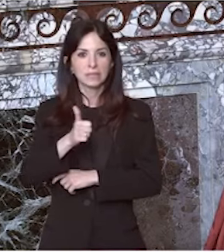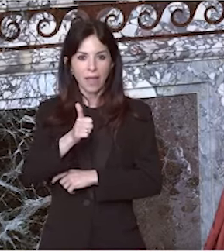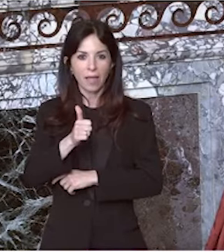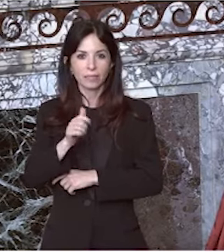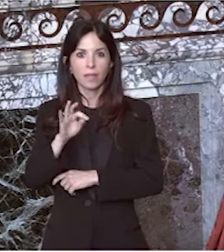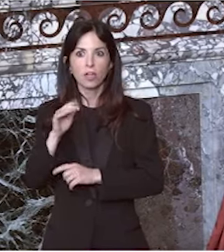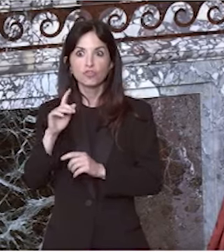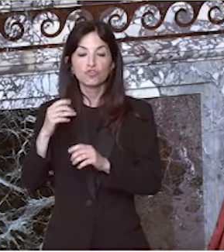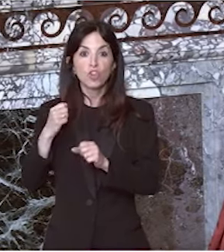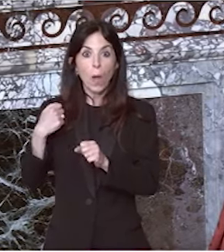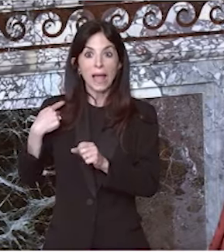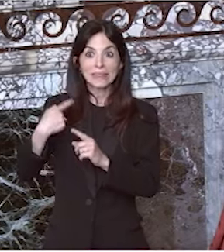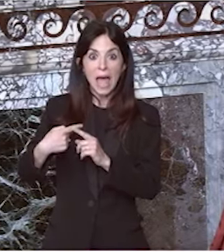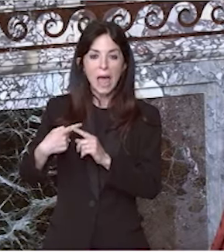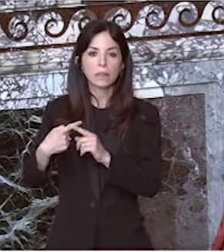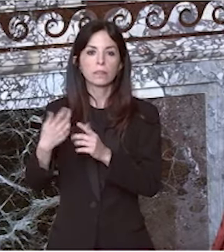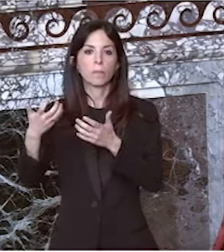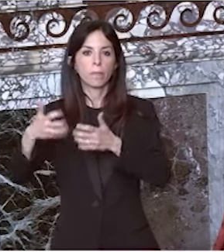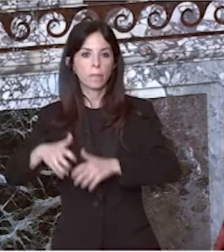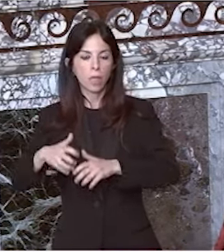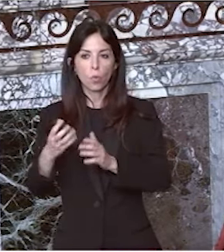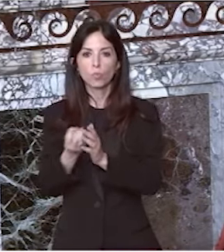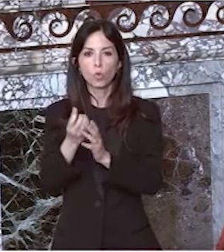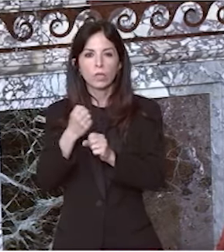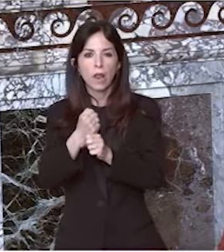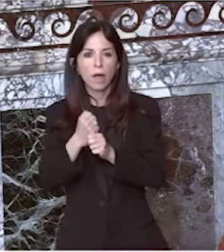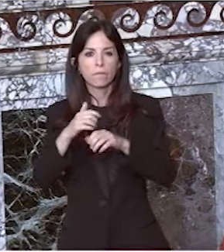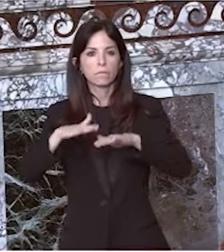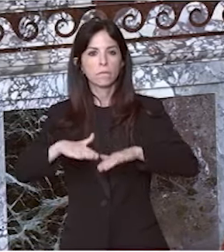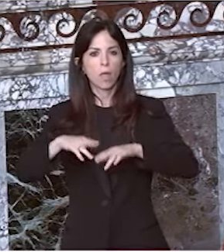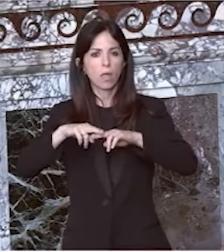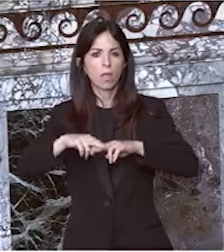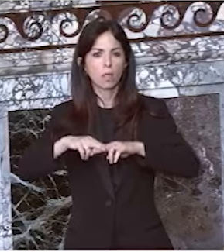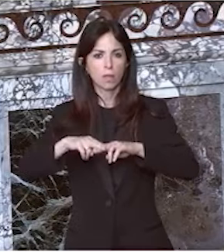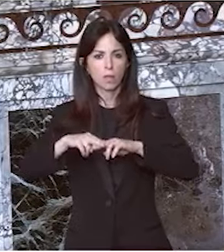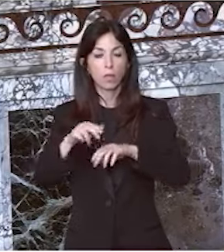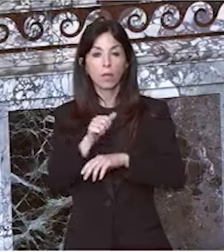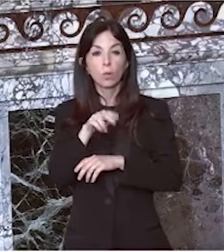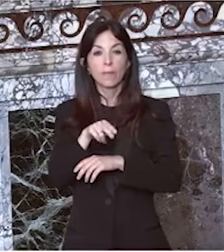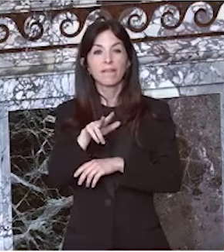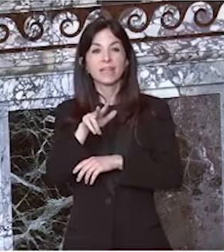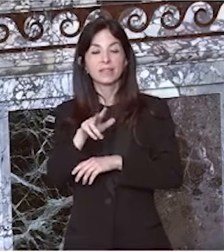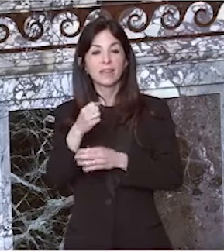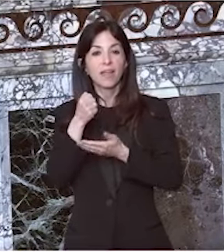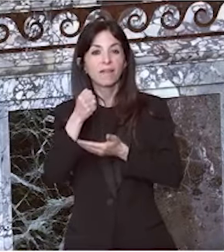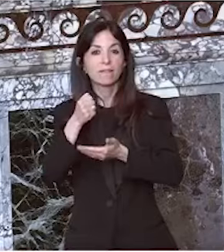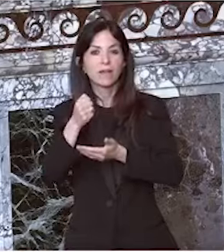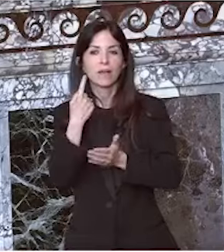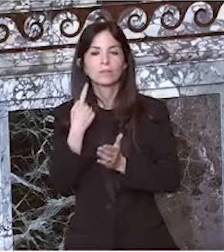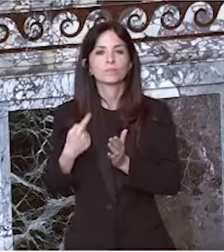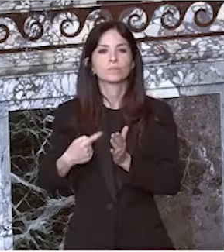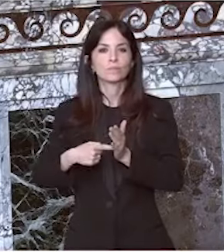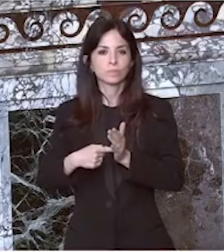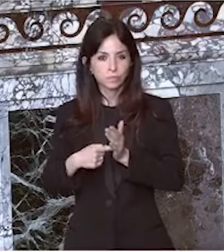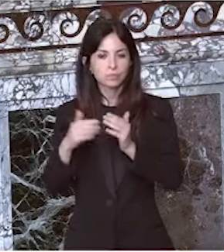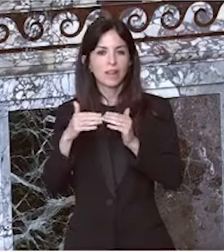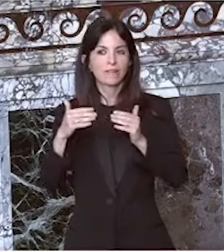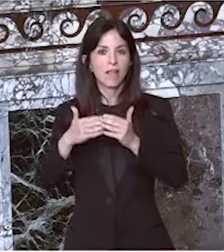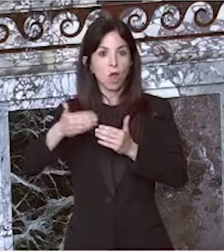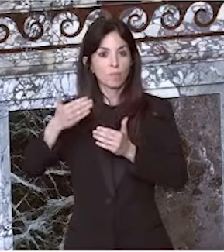secolo. La produttività del lavoro è rimasta ferma. Solo nel 2023 gli investimenti sono tornati a superare il